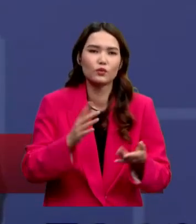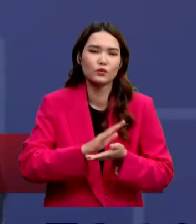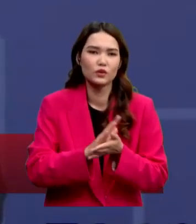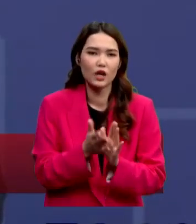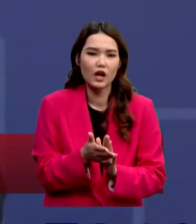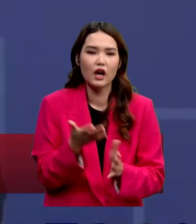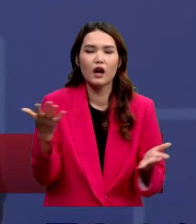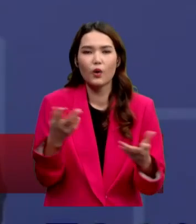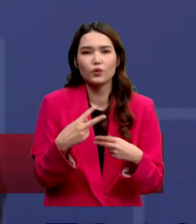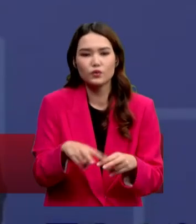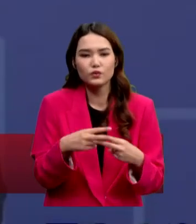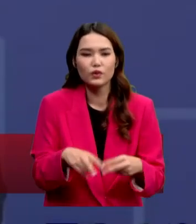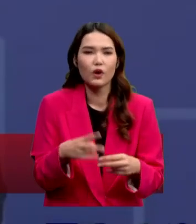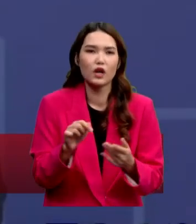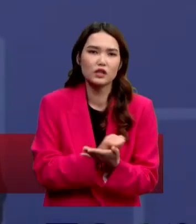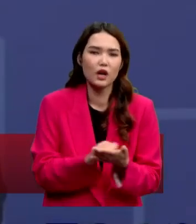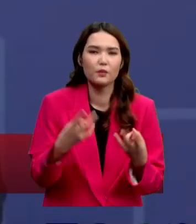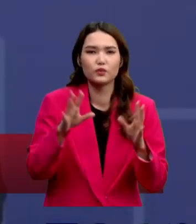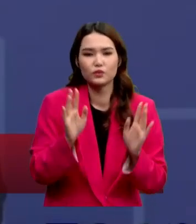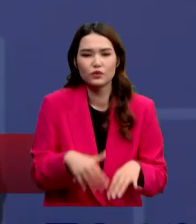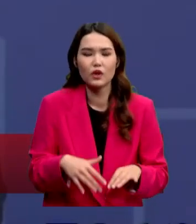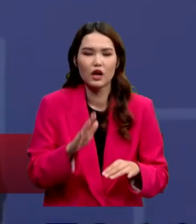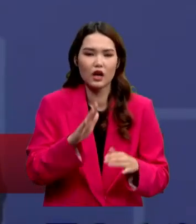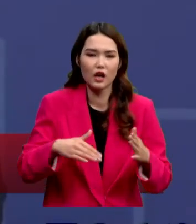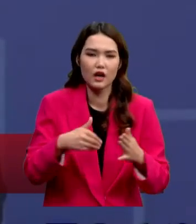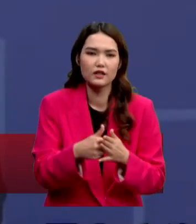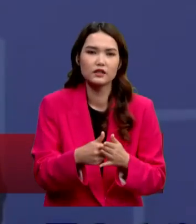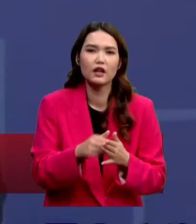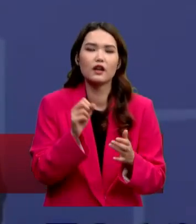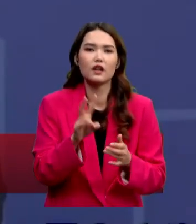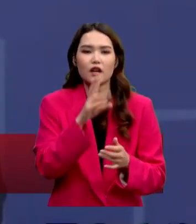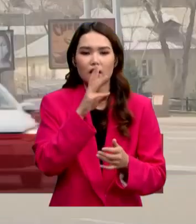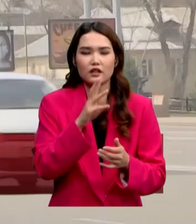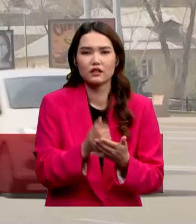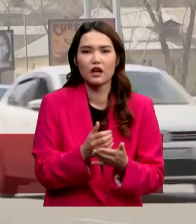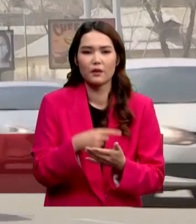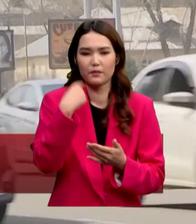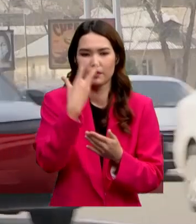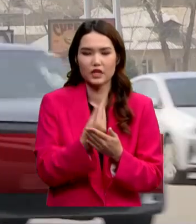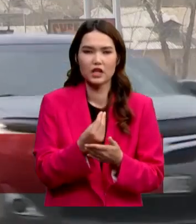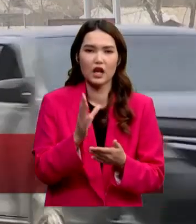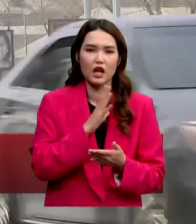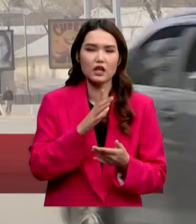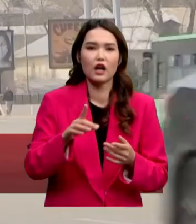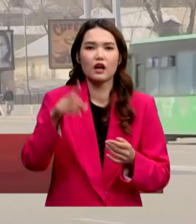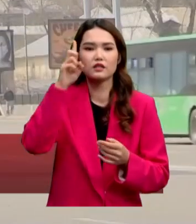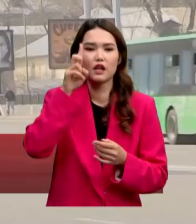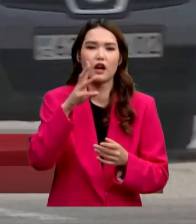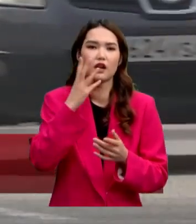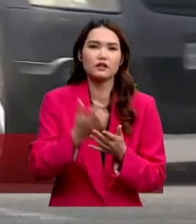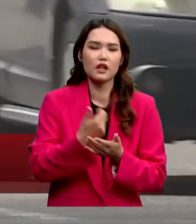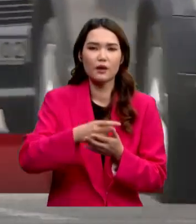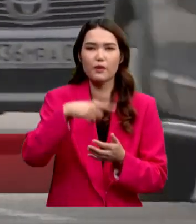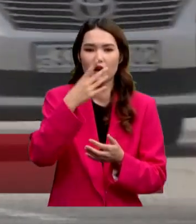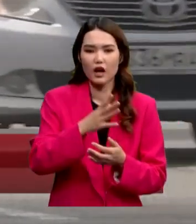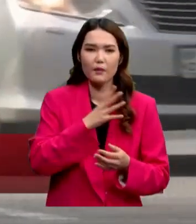этом такие переводы декларировать не нужно, поскольку они не относятся к доходам физических лиц. Также в департаменте госдоходов отметили, что